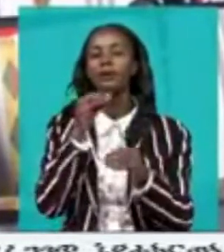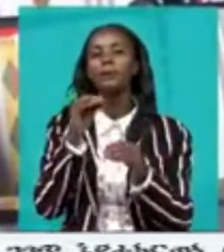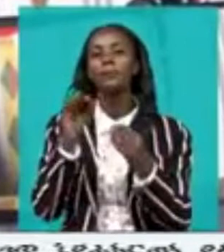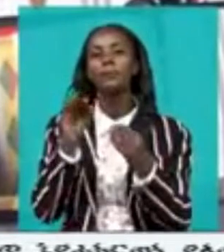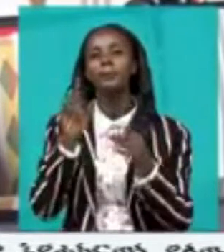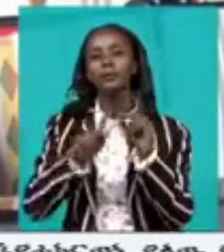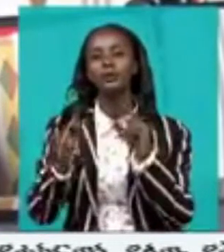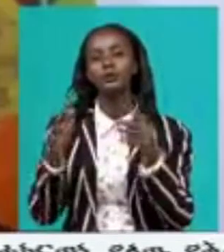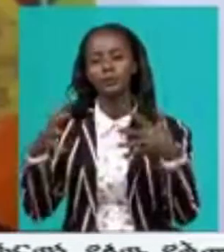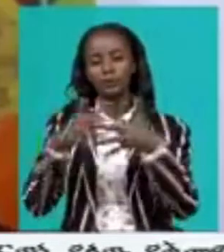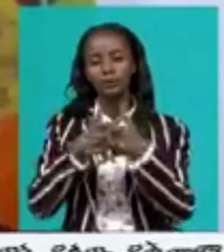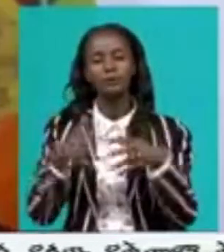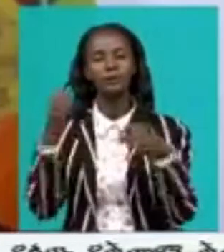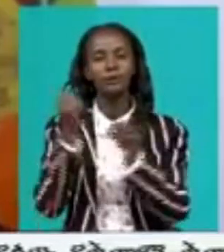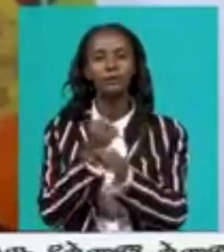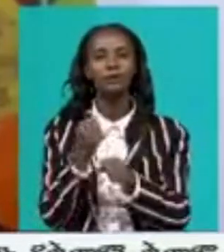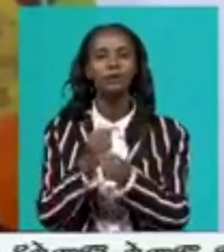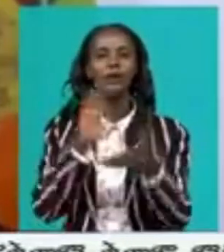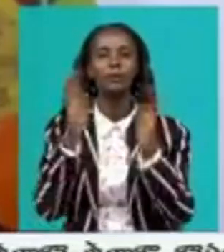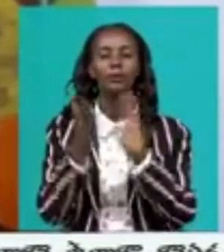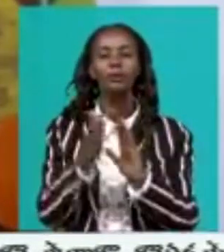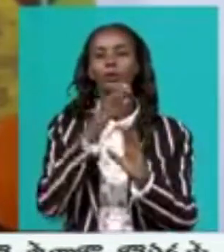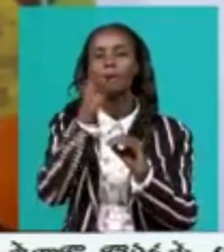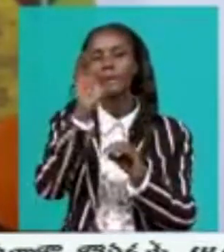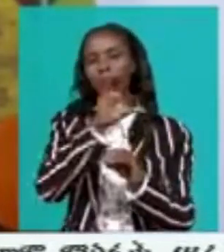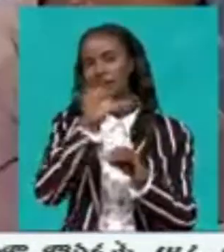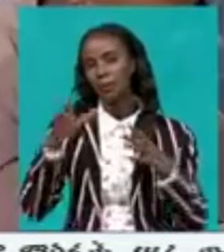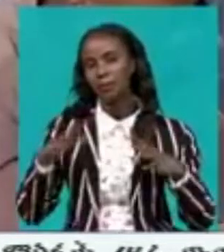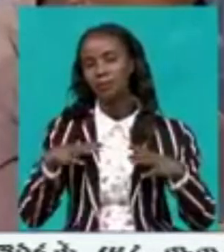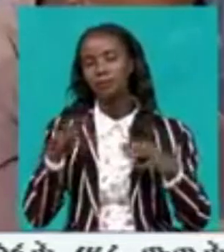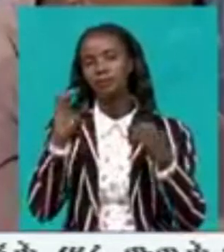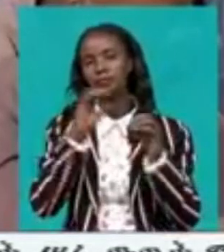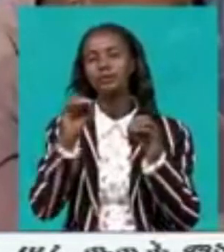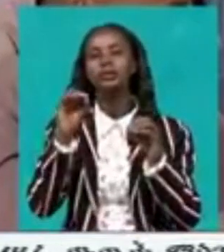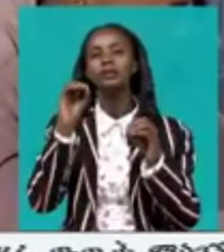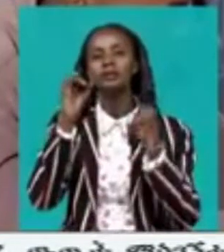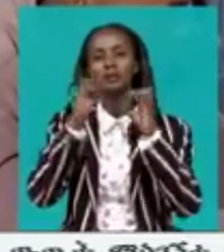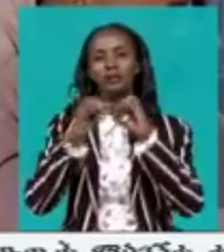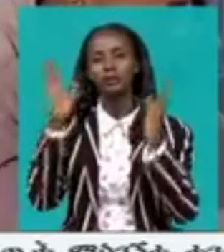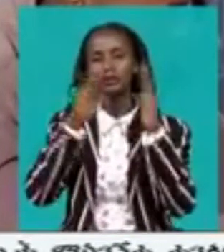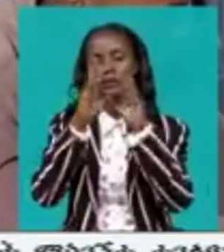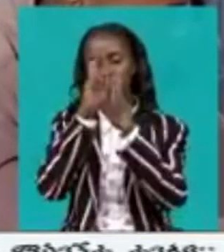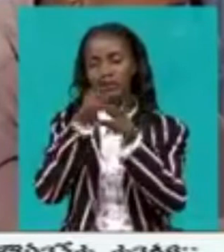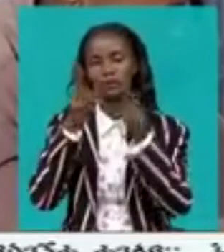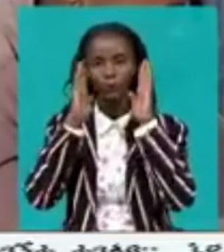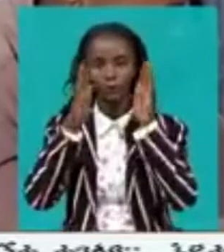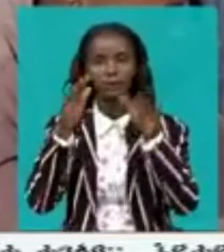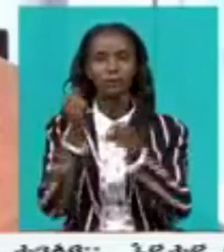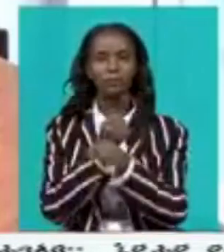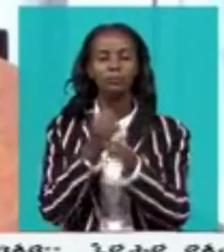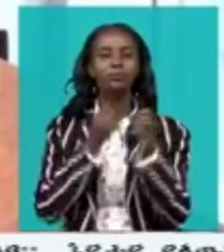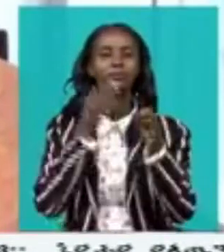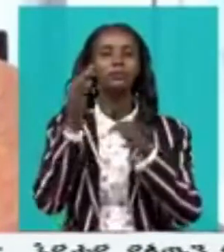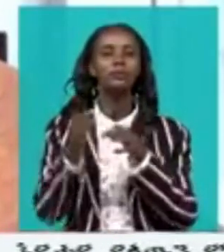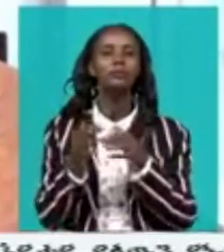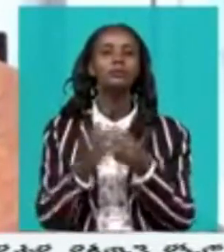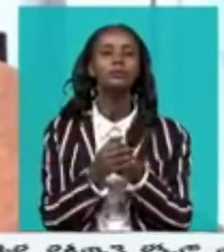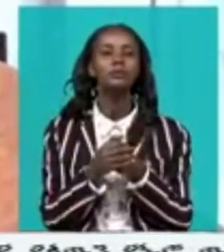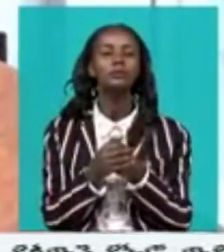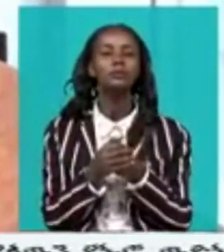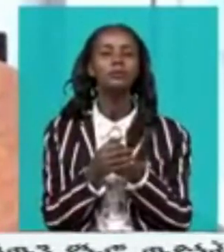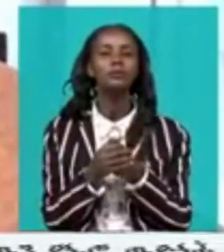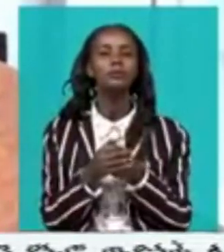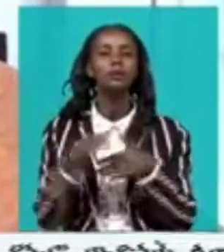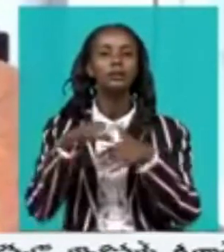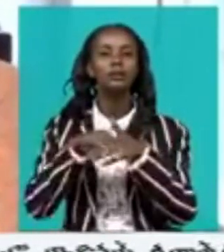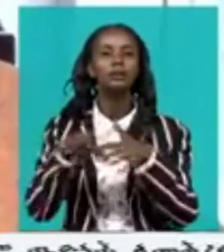ከማህበረሰቡ ጋር በቅንጅት እየተሰራ እንደሚገኝና የመስቀል በዓል ያለምንም የጸጥታ ችግር እንዲከበር በትኩረት እንደሚሰሩ ገልጸዋል። እንግዳን ማጉላላት፣